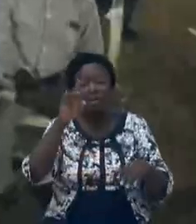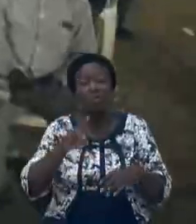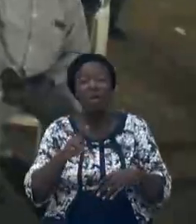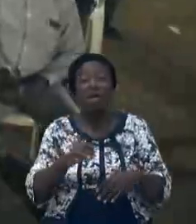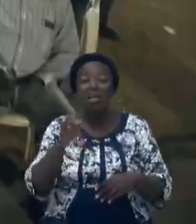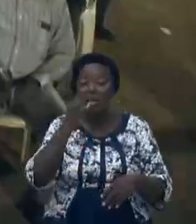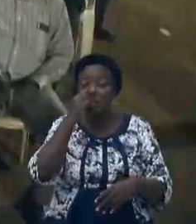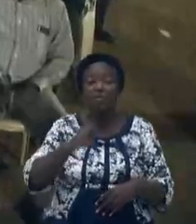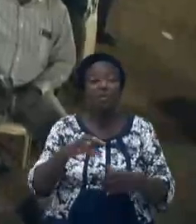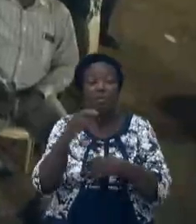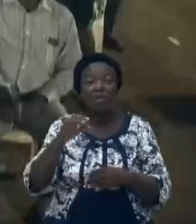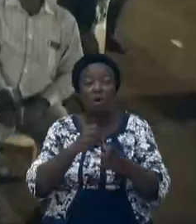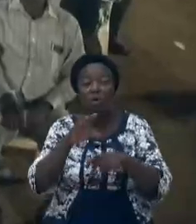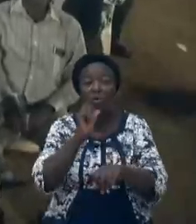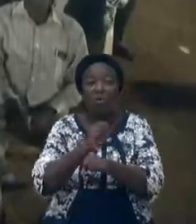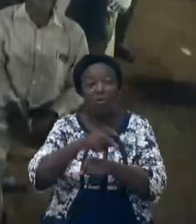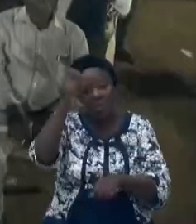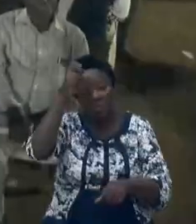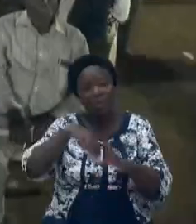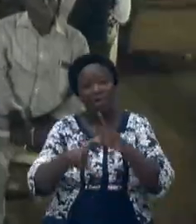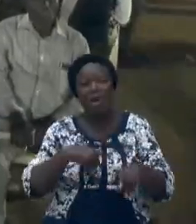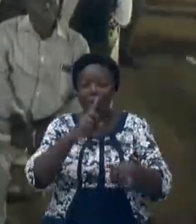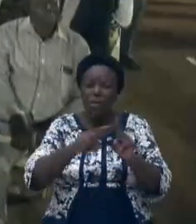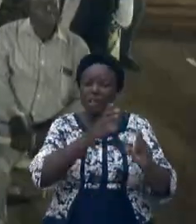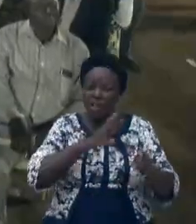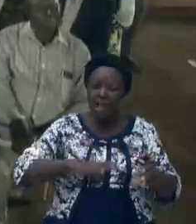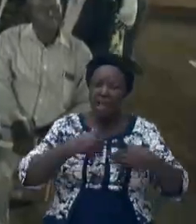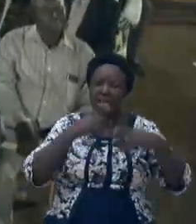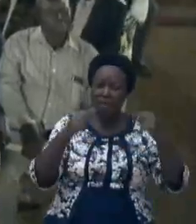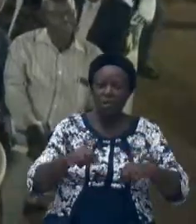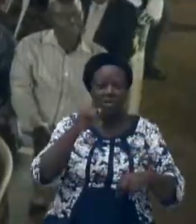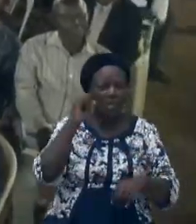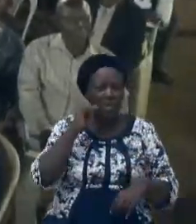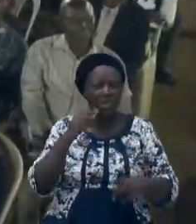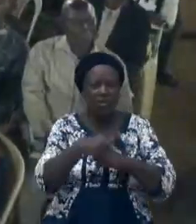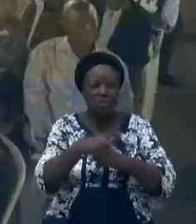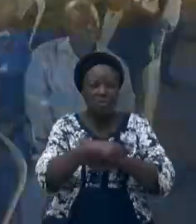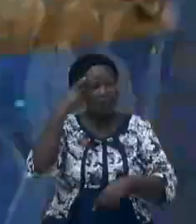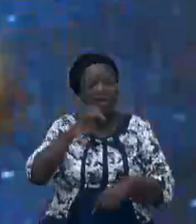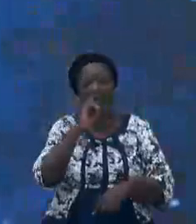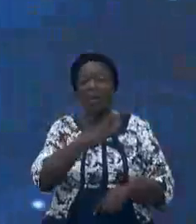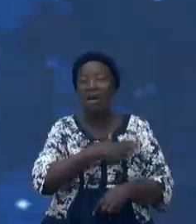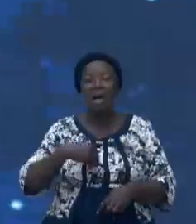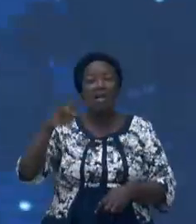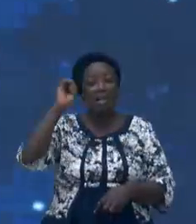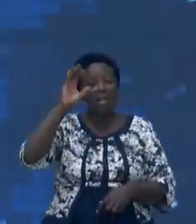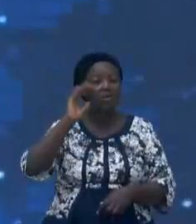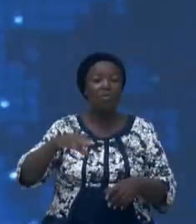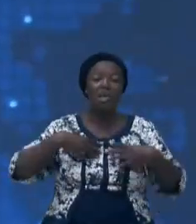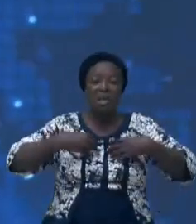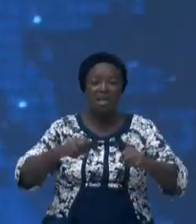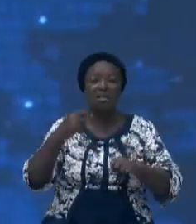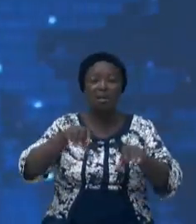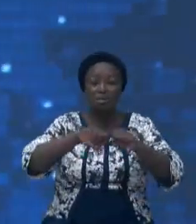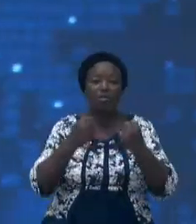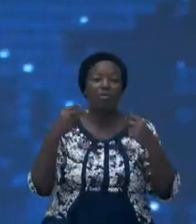pas voilà mauvaise esprit la radio n'avait pas voix cej diable mais vous savez christ est venu y ait aujourd'hui et